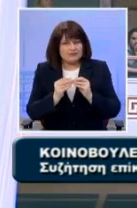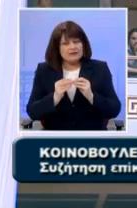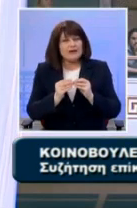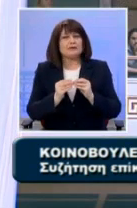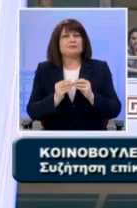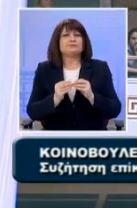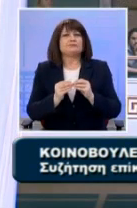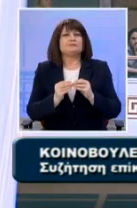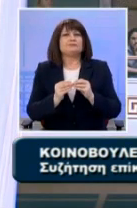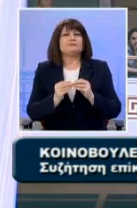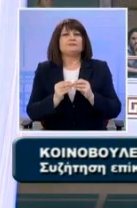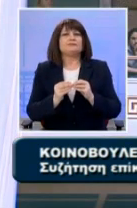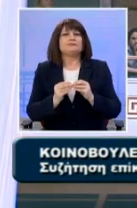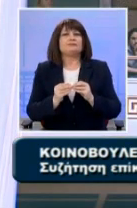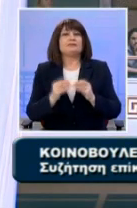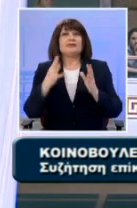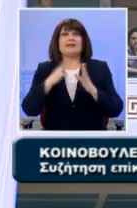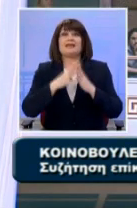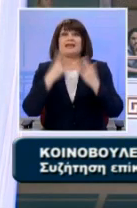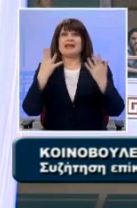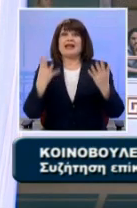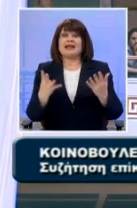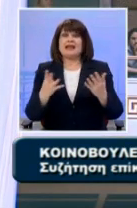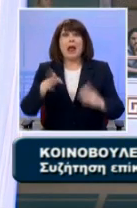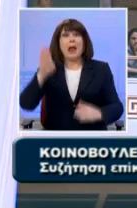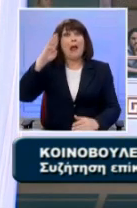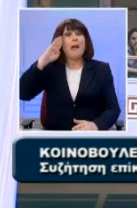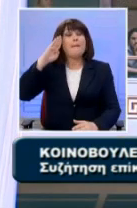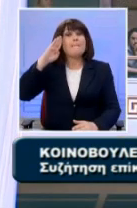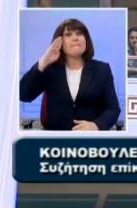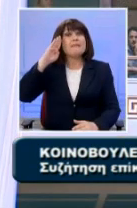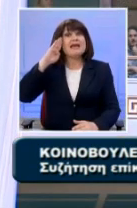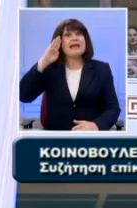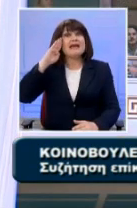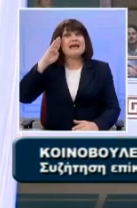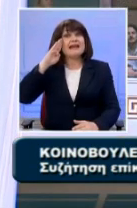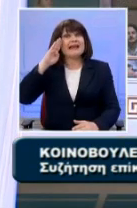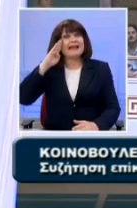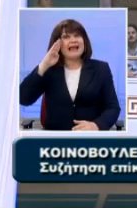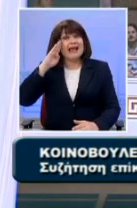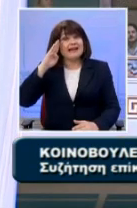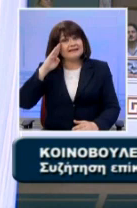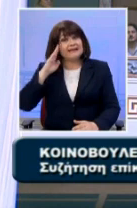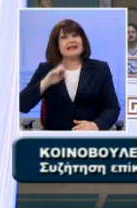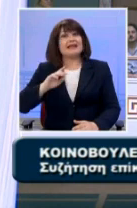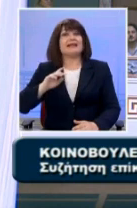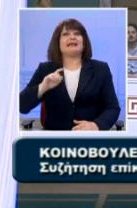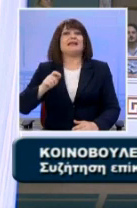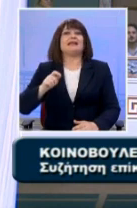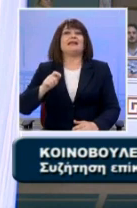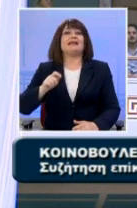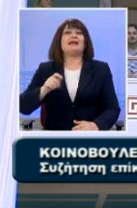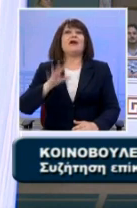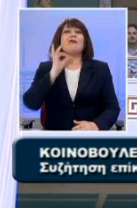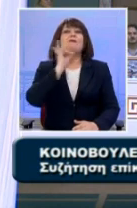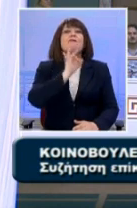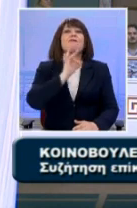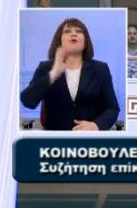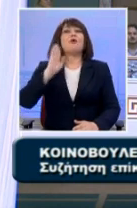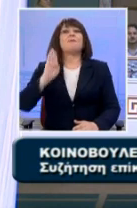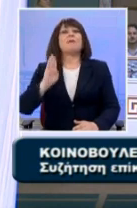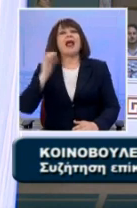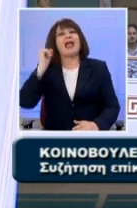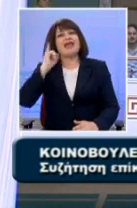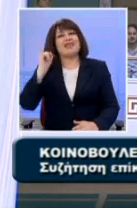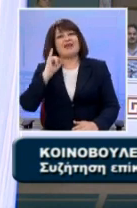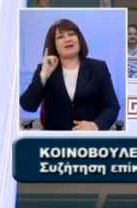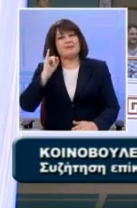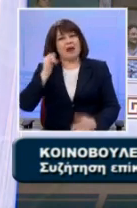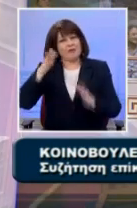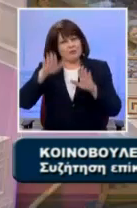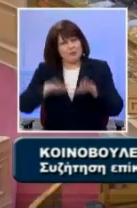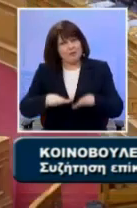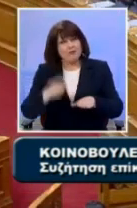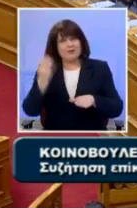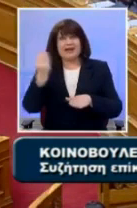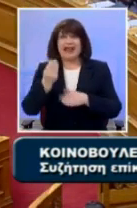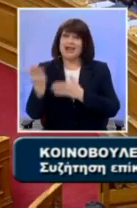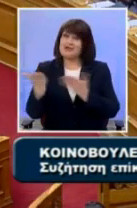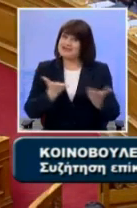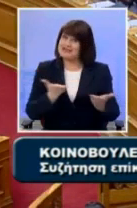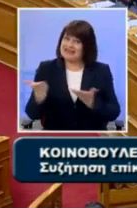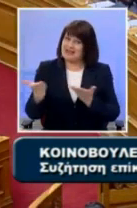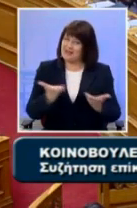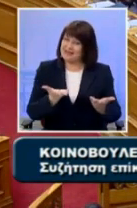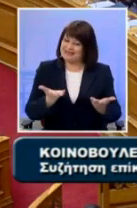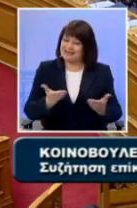Βουλής 19 Αμερικανοί υπότροφοι του ιδρύματος Fulbright. Τους καλωσορίζουμε. Τους